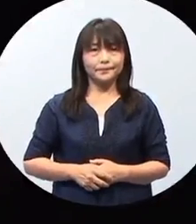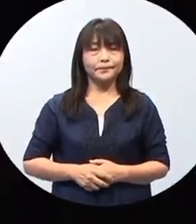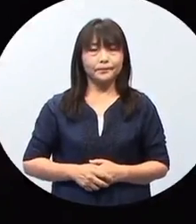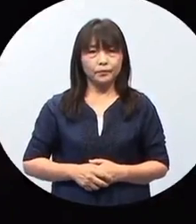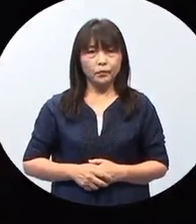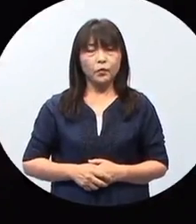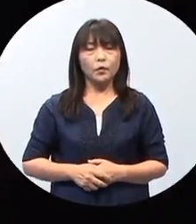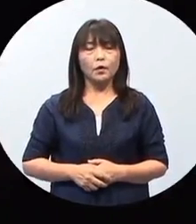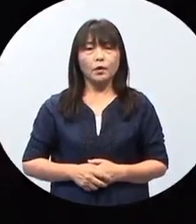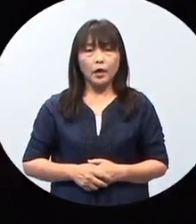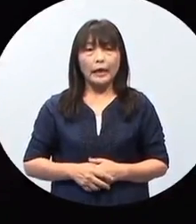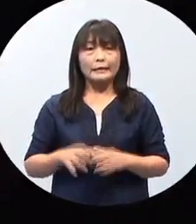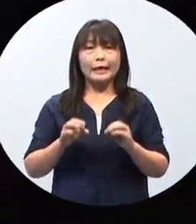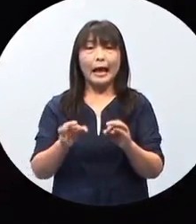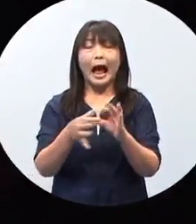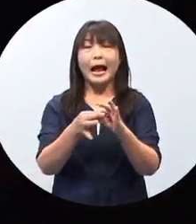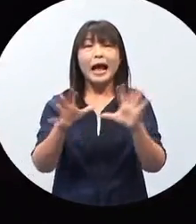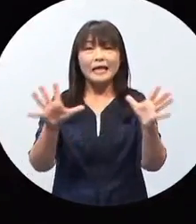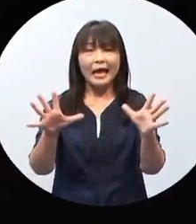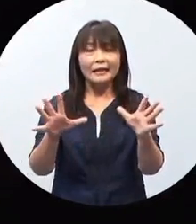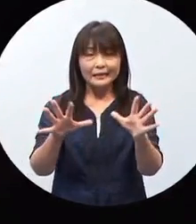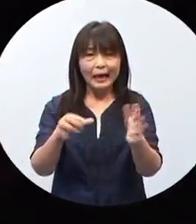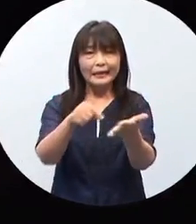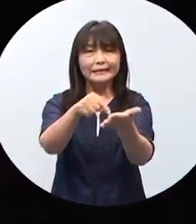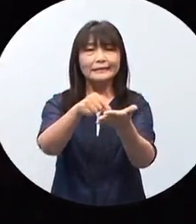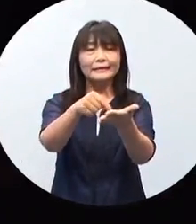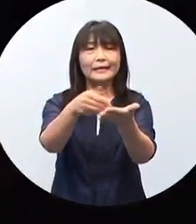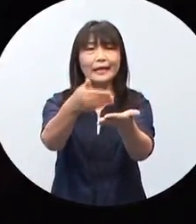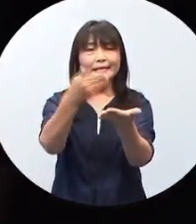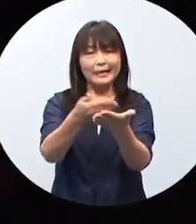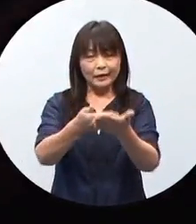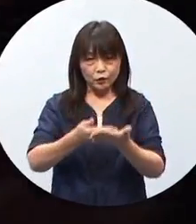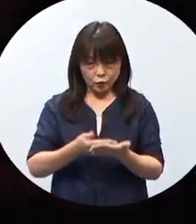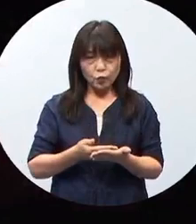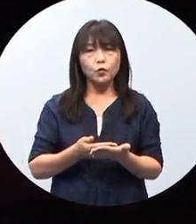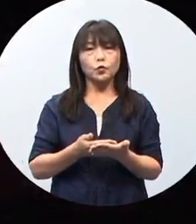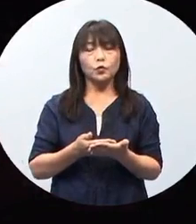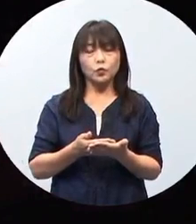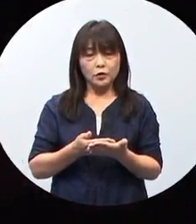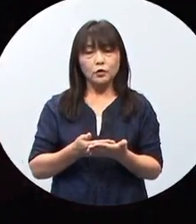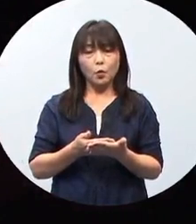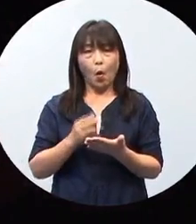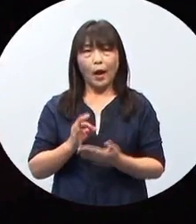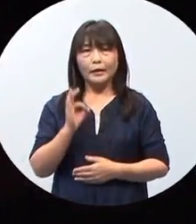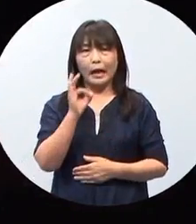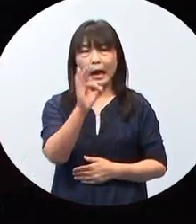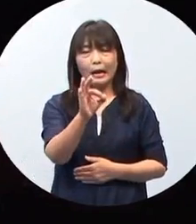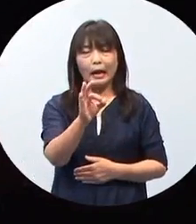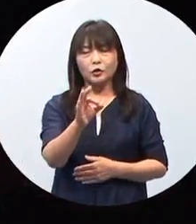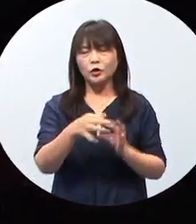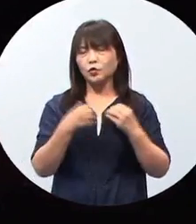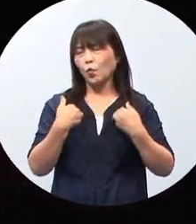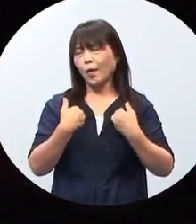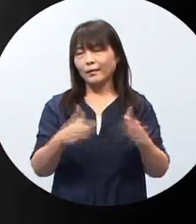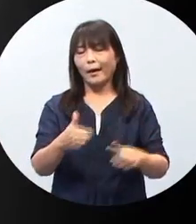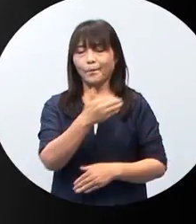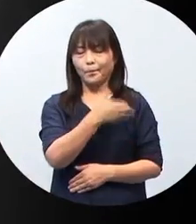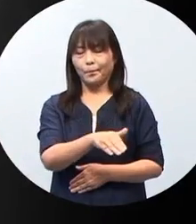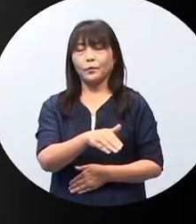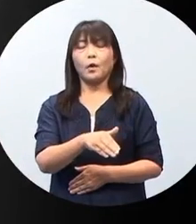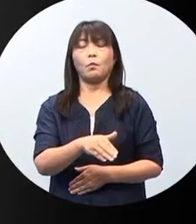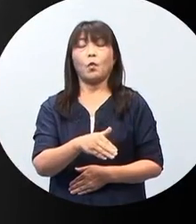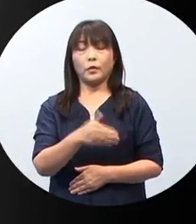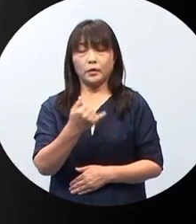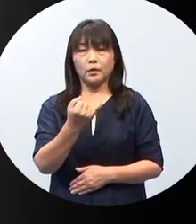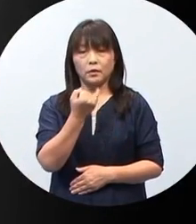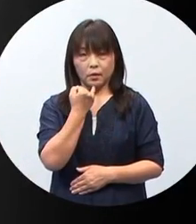架空請求、不当請求への対処方法は、一切支払わず無視すること。相手も